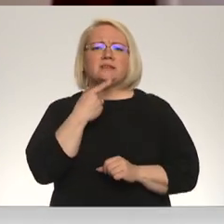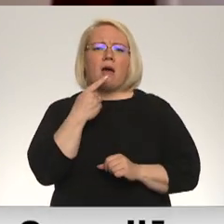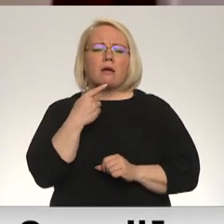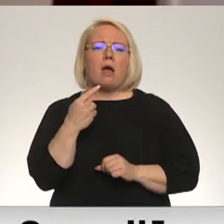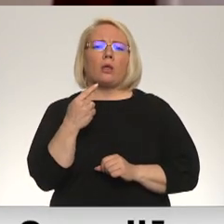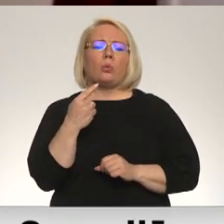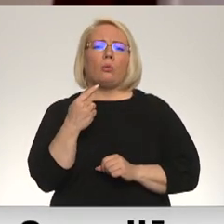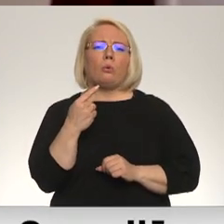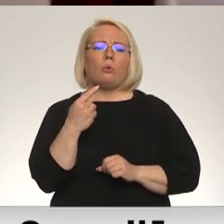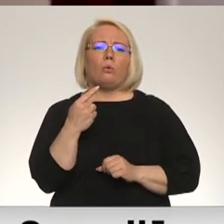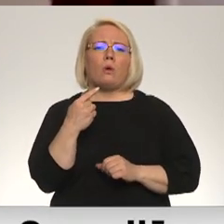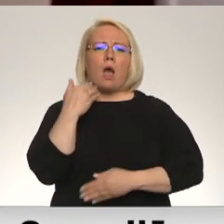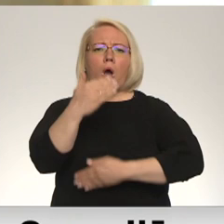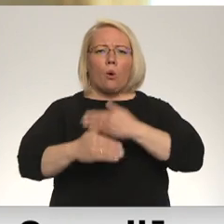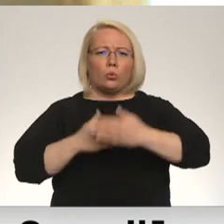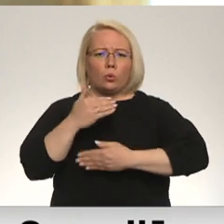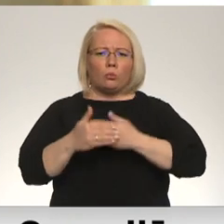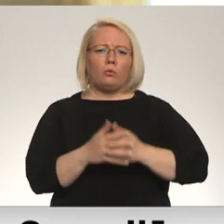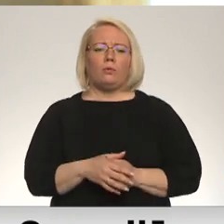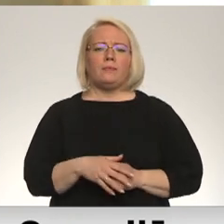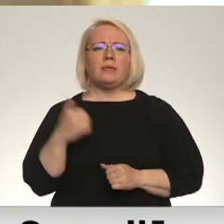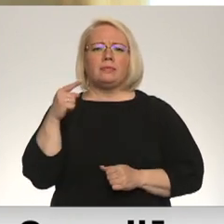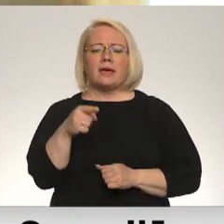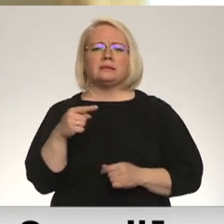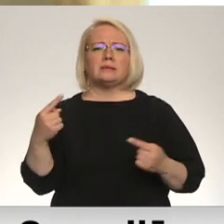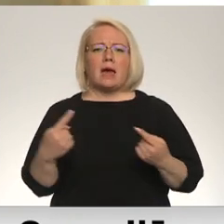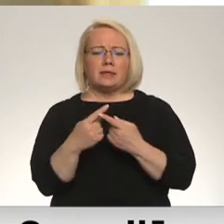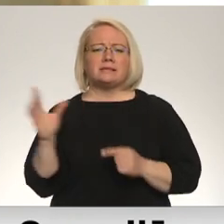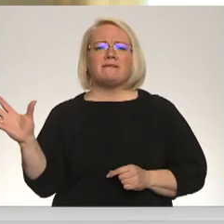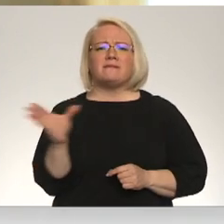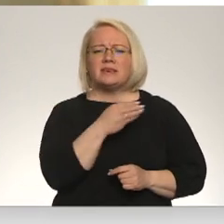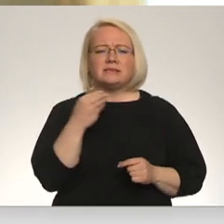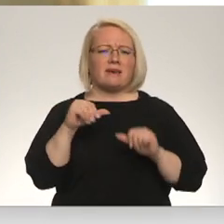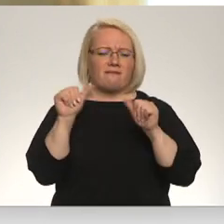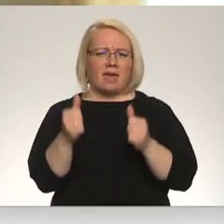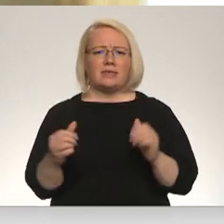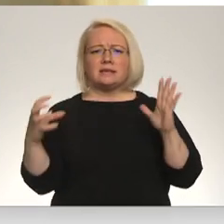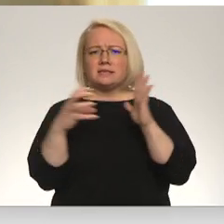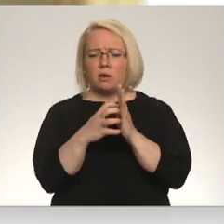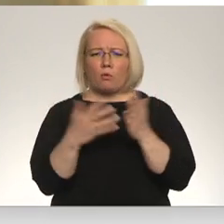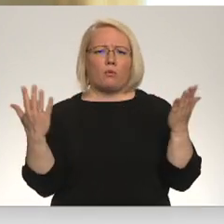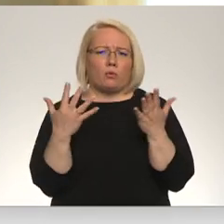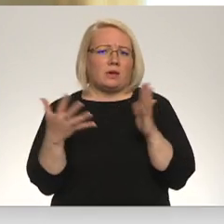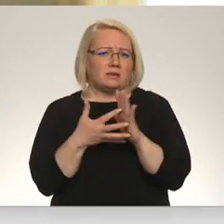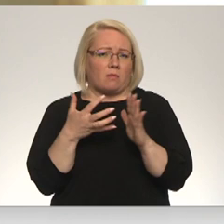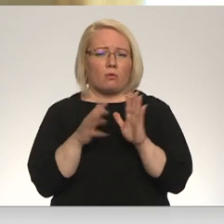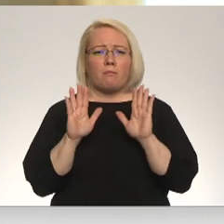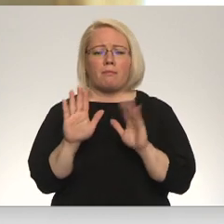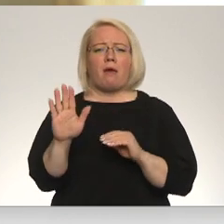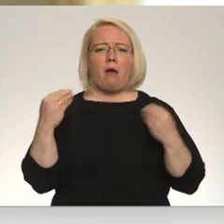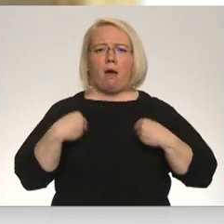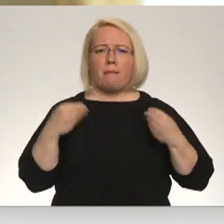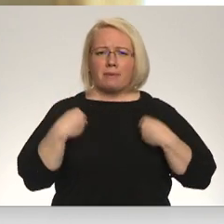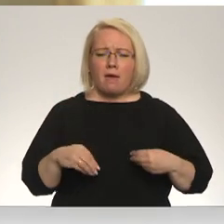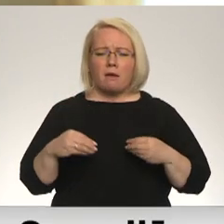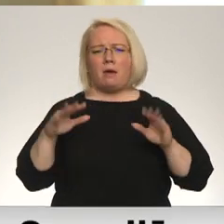te audumu. Ja. Tas attiecās uz visa veida simboliem, kuri tiek valkāti pie